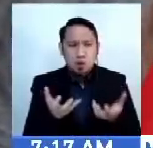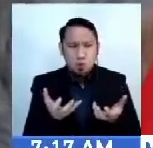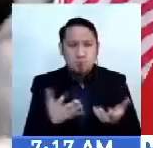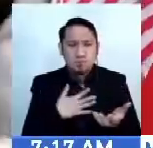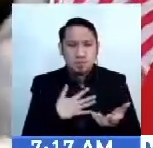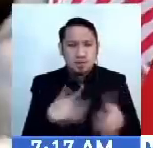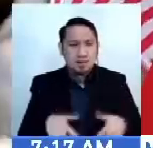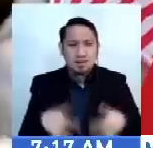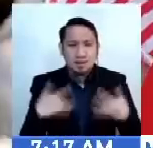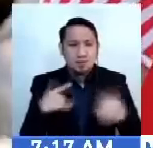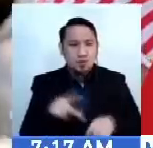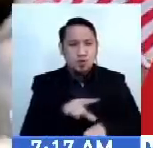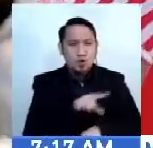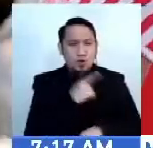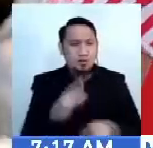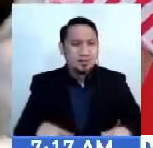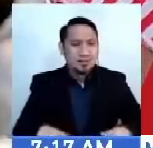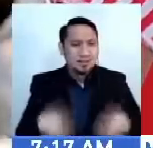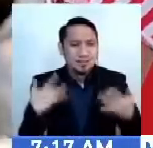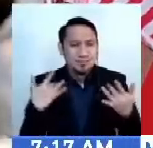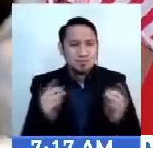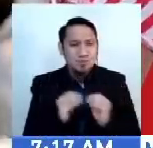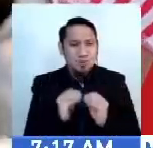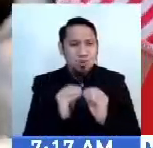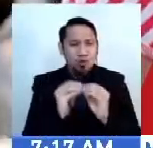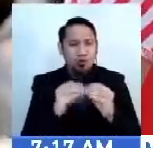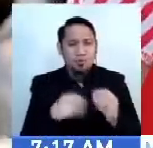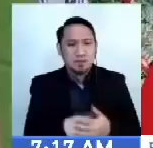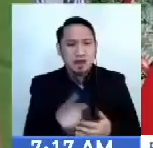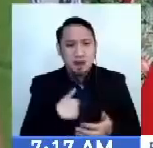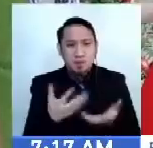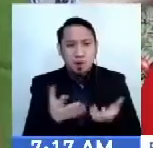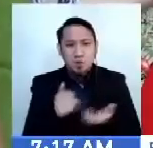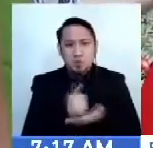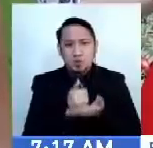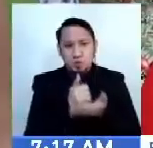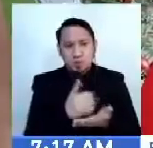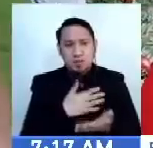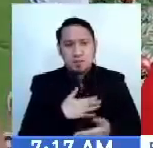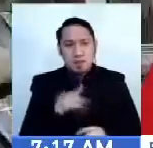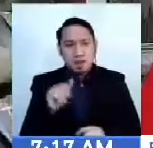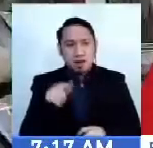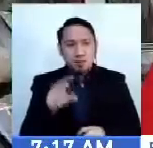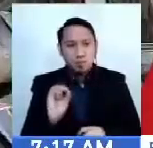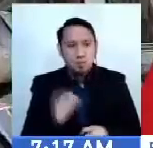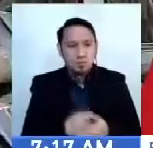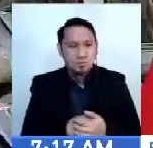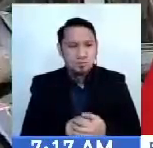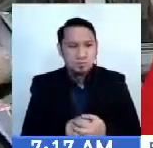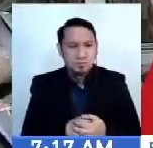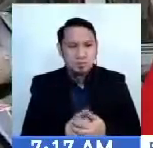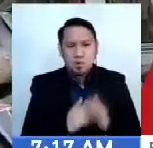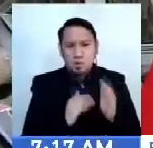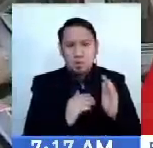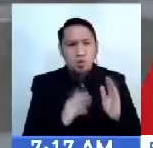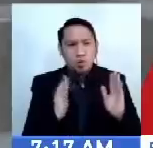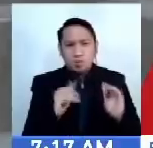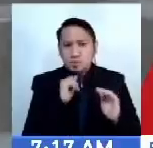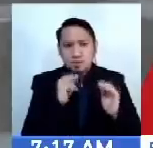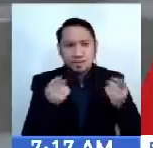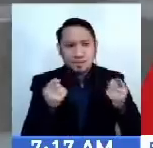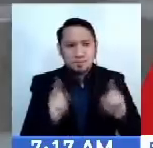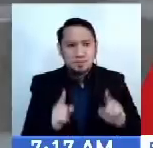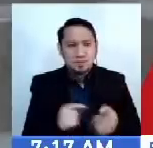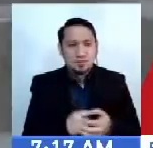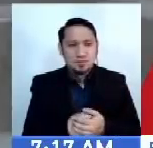ko. Ayoko pa. Gusto ko pang matulungan mga apo ko. Ako po, Diyos ko po. Huwag naman po.